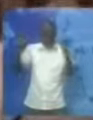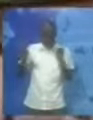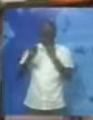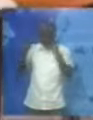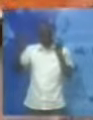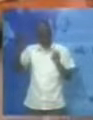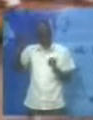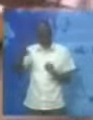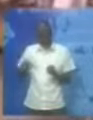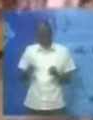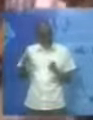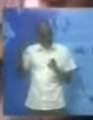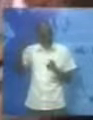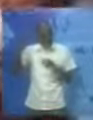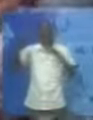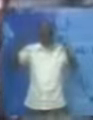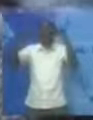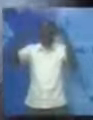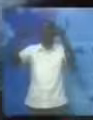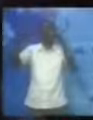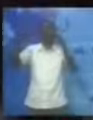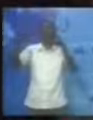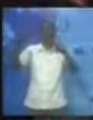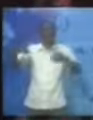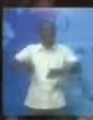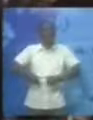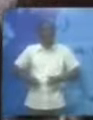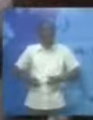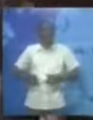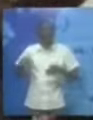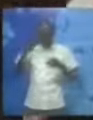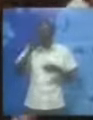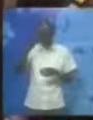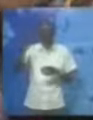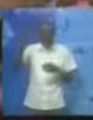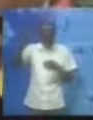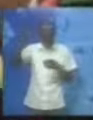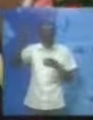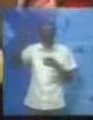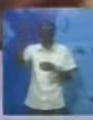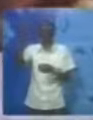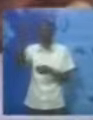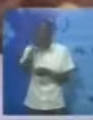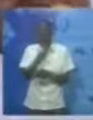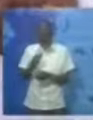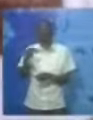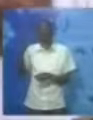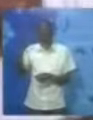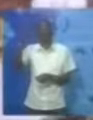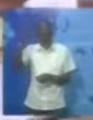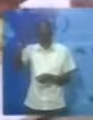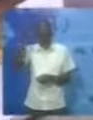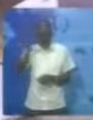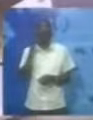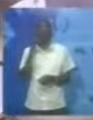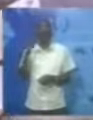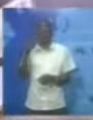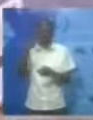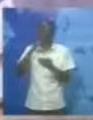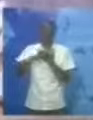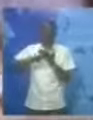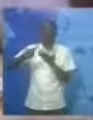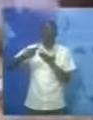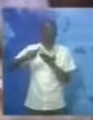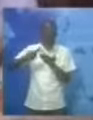soit couronné de cette façon. Ces œuvres sont de belles factures. Les couleurs sont suaves, sont douces.